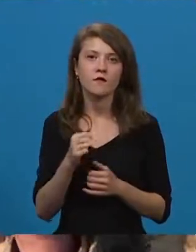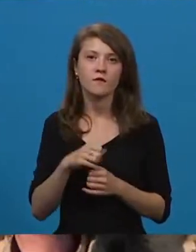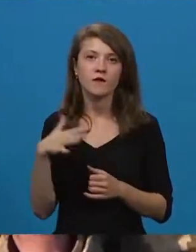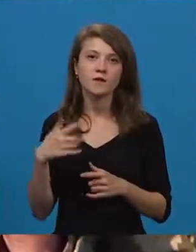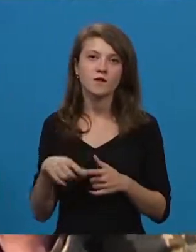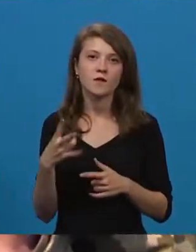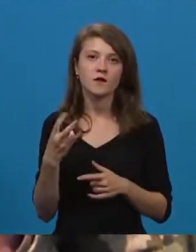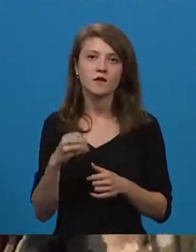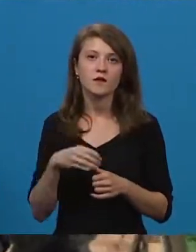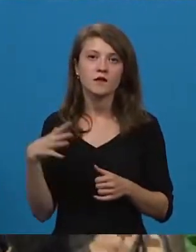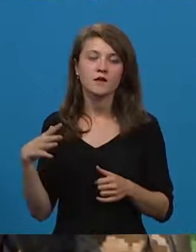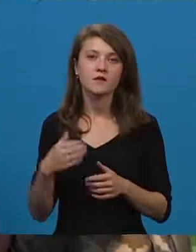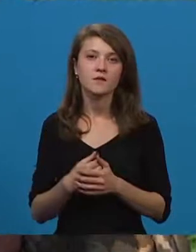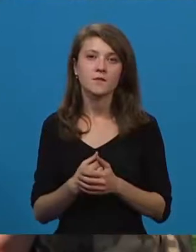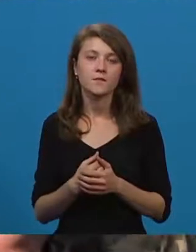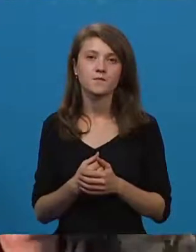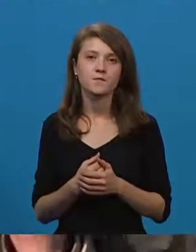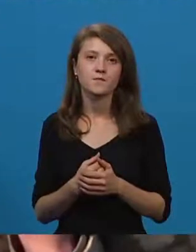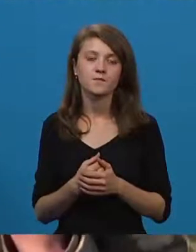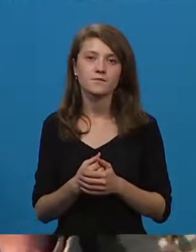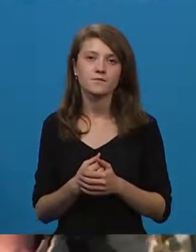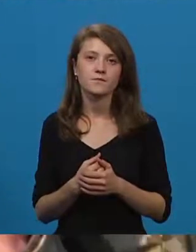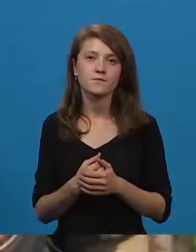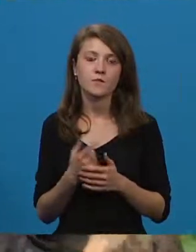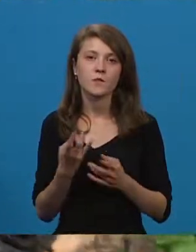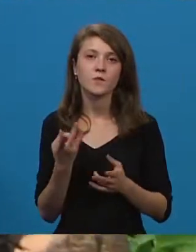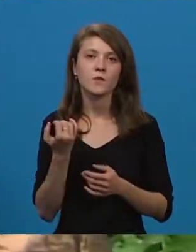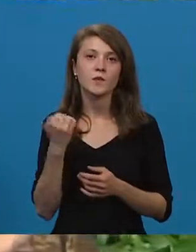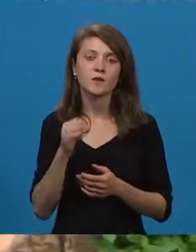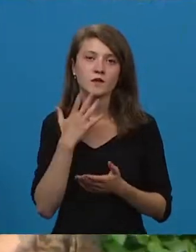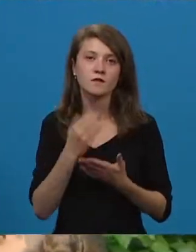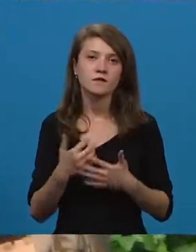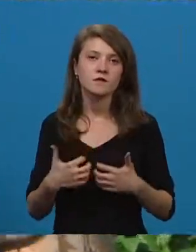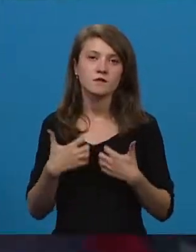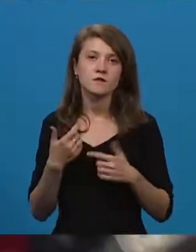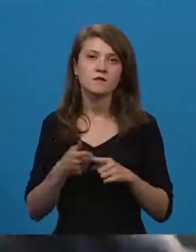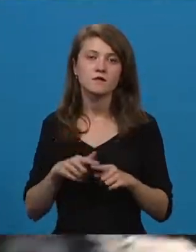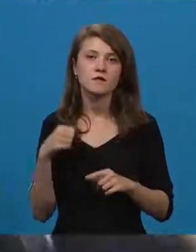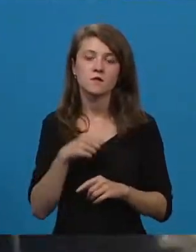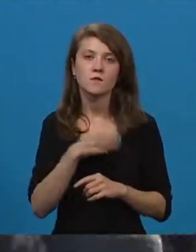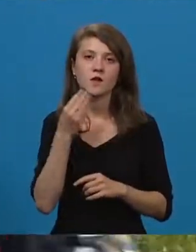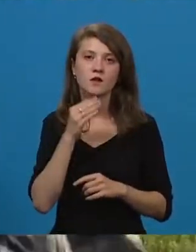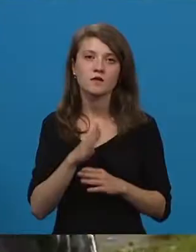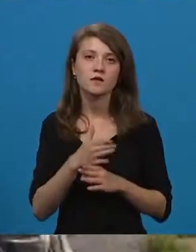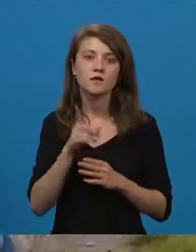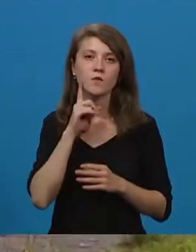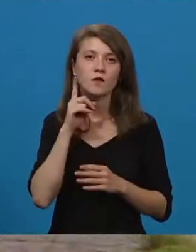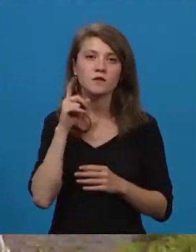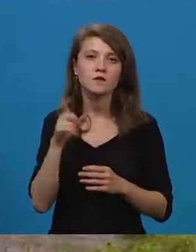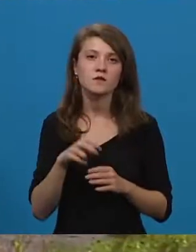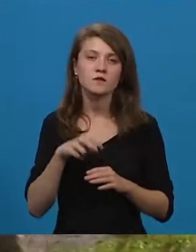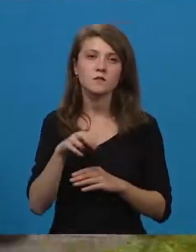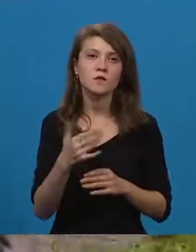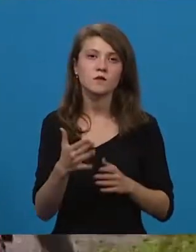або не відкриється. І пригати чи не пригати, і тупо перебороти свій страх і пригнути – це саме краще. Серед молодих військових стрибають і